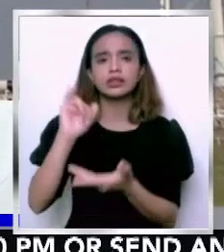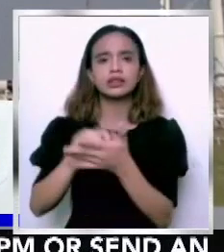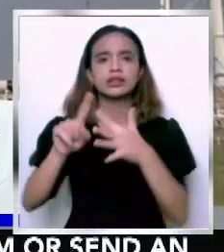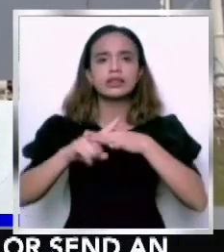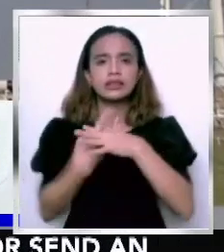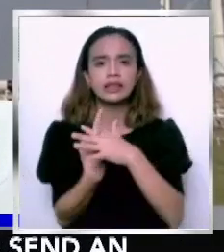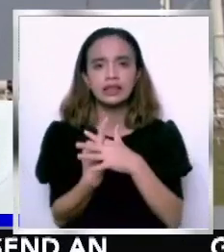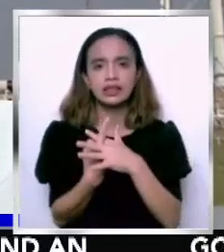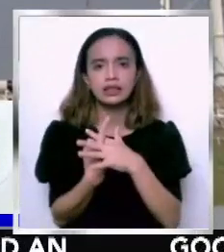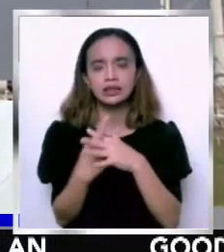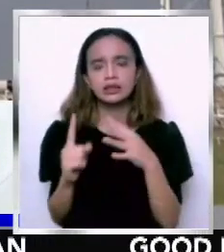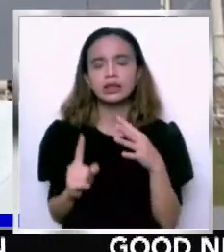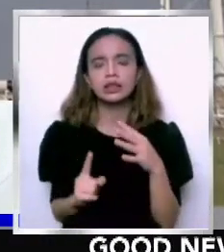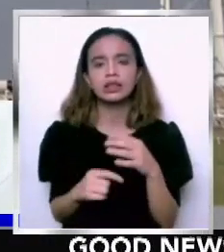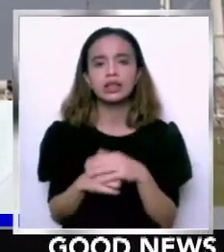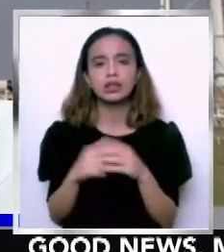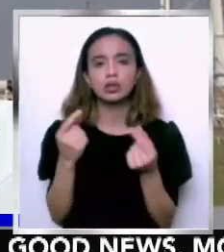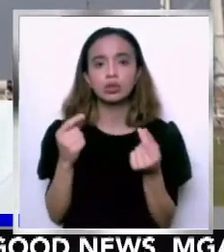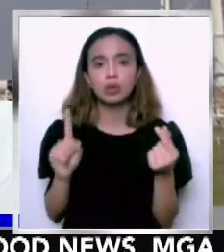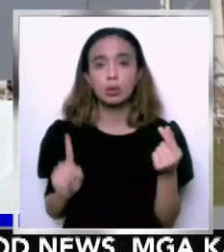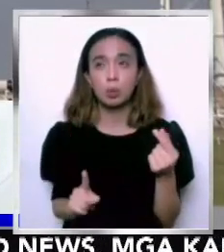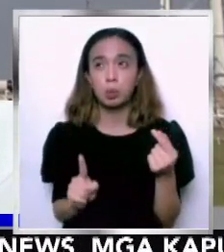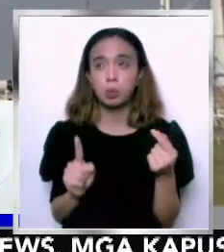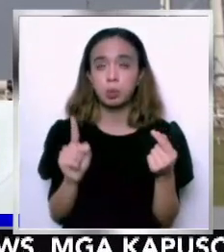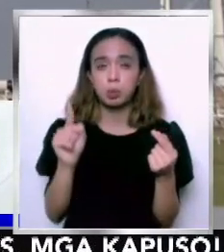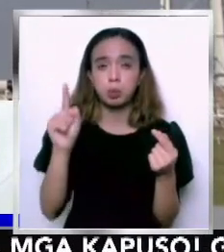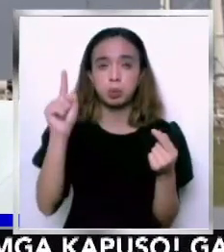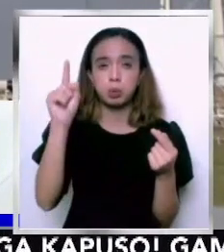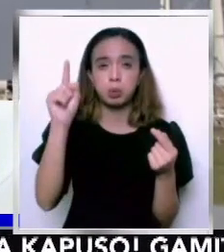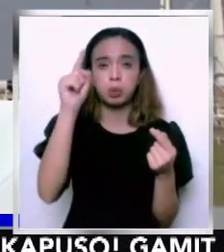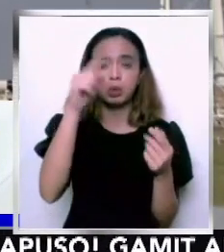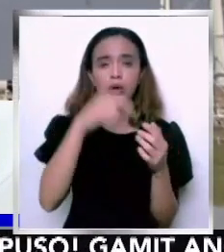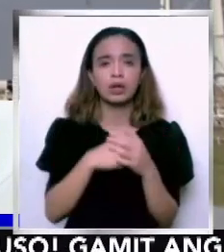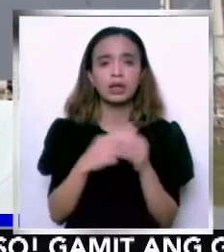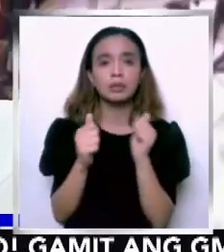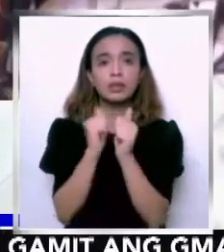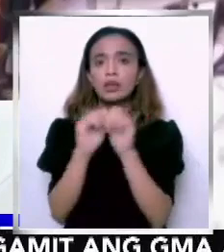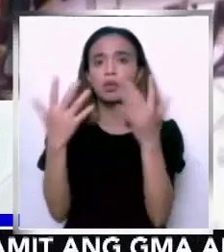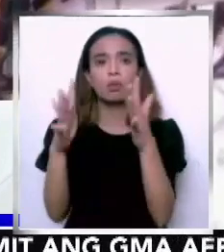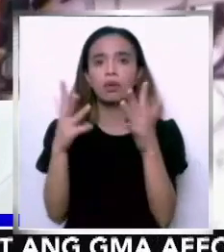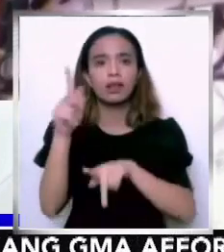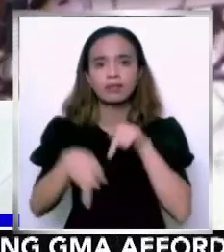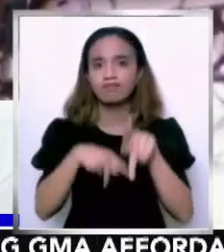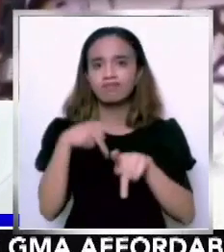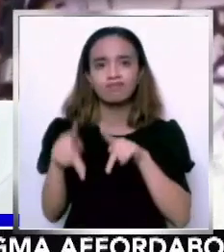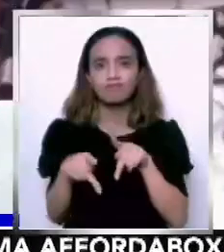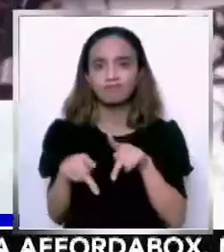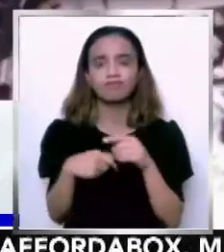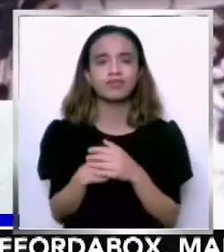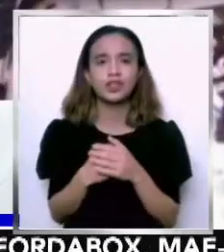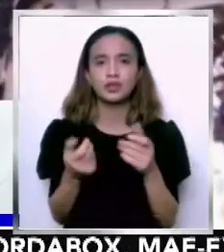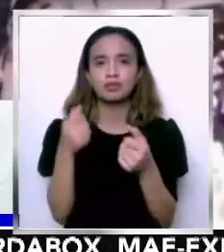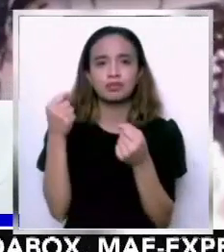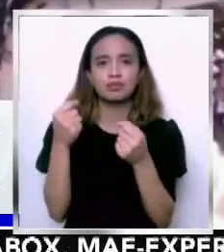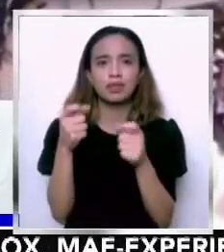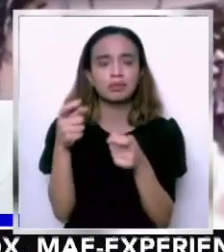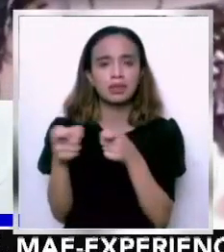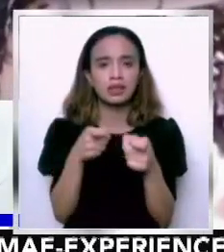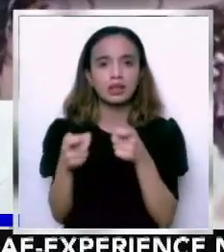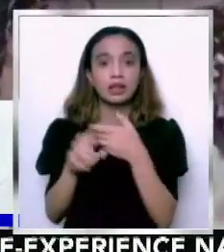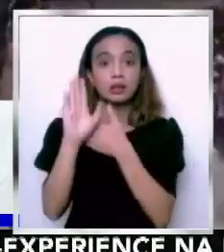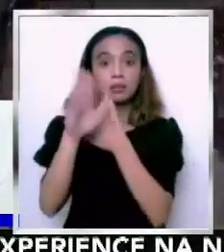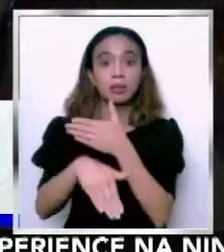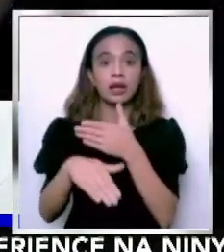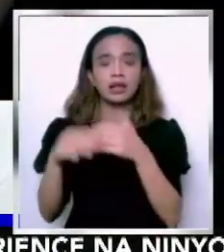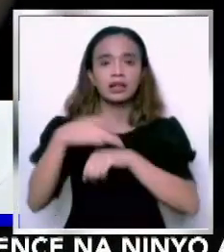mission at palilipad rin ito ng crewless o walang tao. Inaasahang babalik sa Earth ang moon rocket